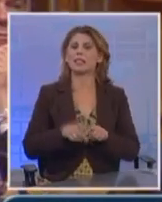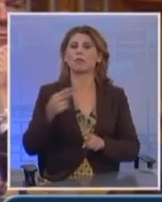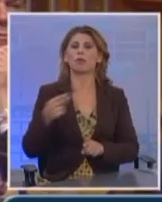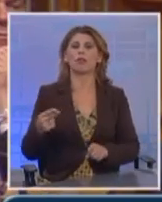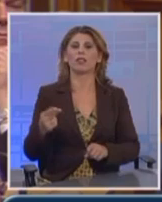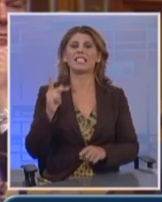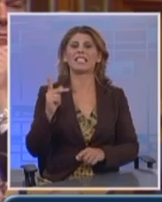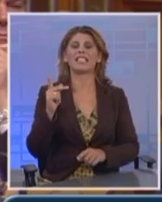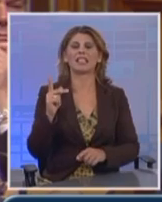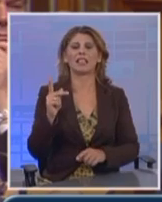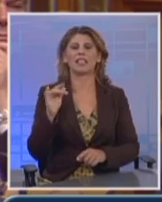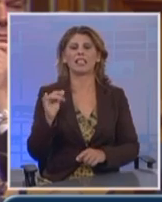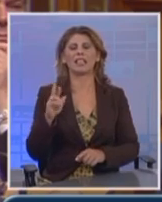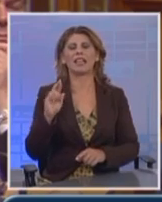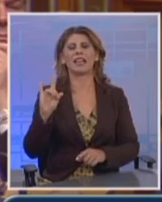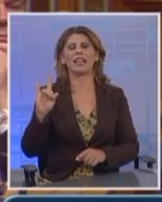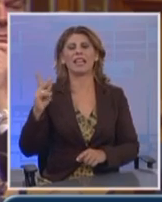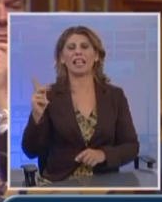κύριου Καϊχανίων και της Siemens.